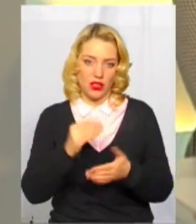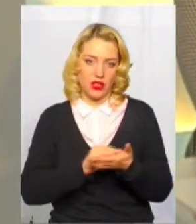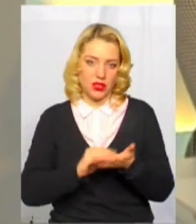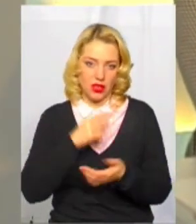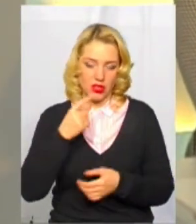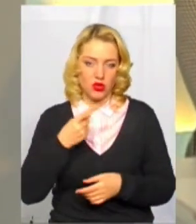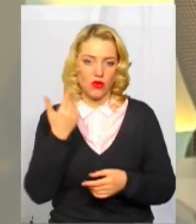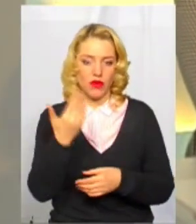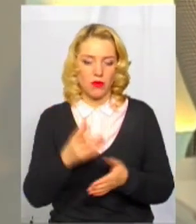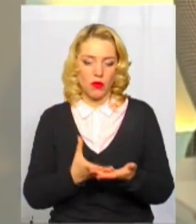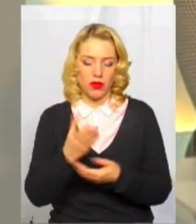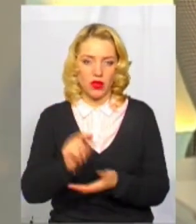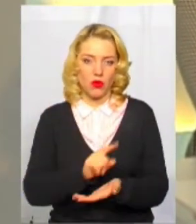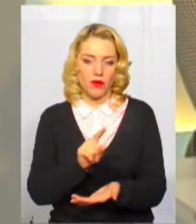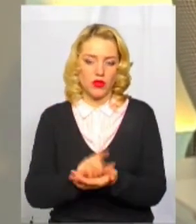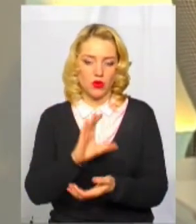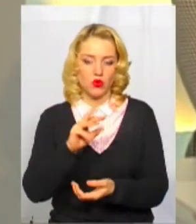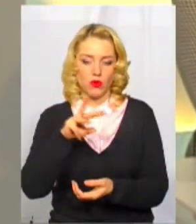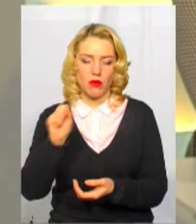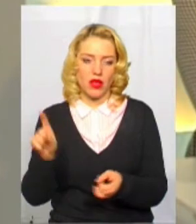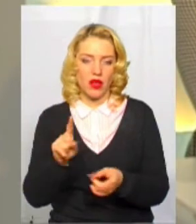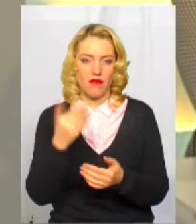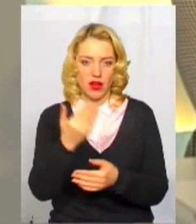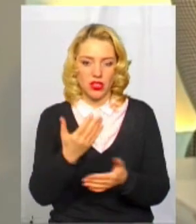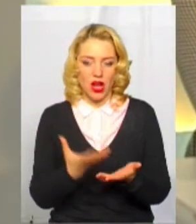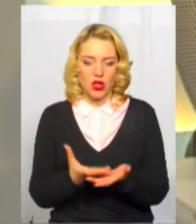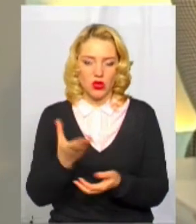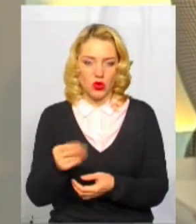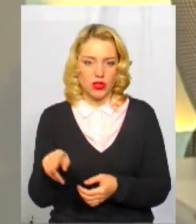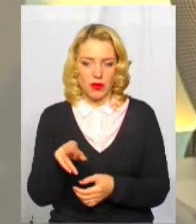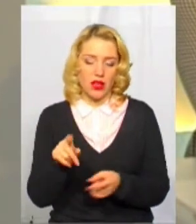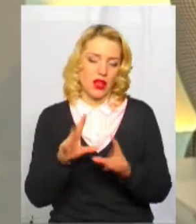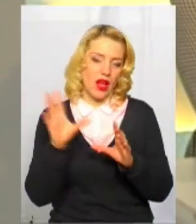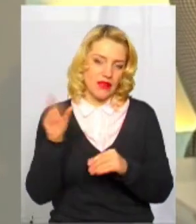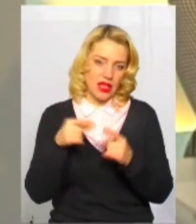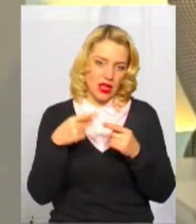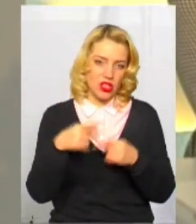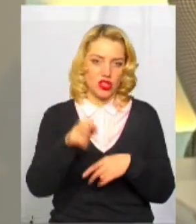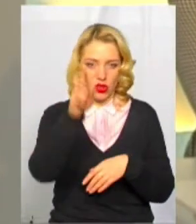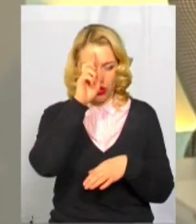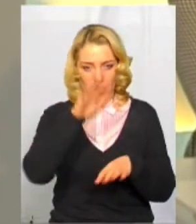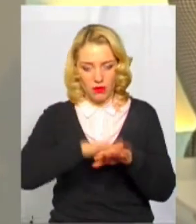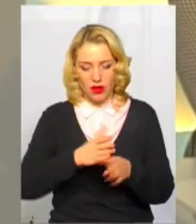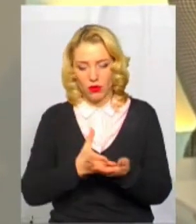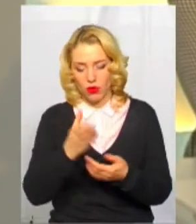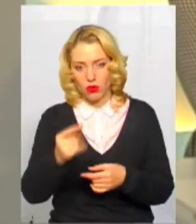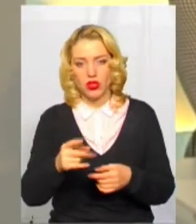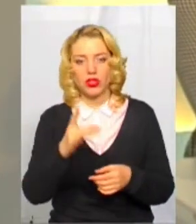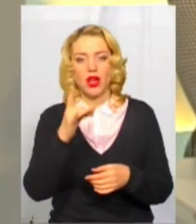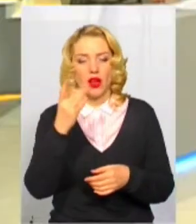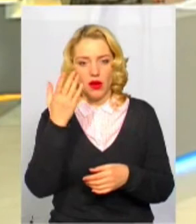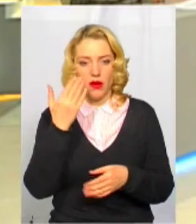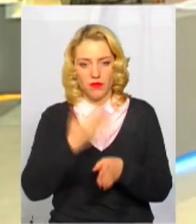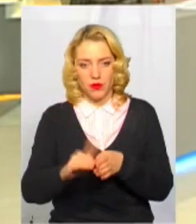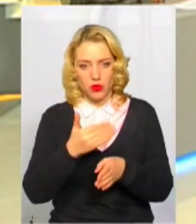ви проплатили обов'язкову суму, яка йде ваша, сума до сплати, все інше проплатить Ощадбанк по мірі надходження коштів.